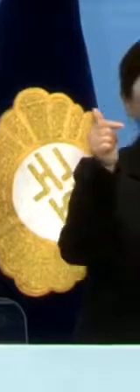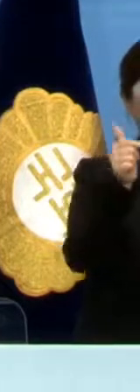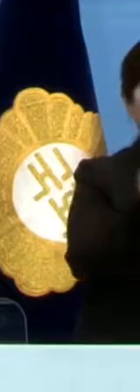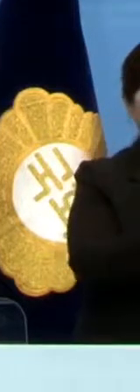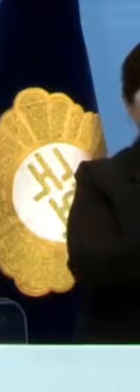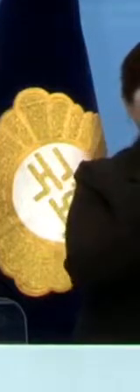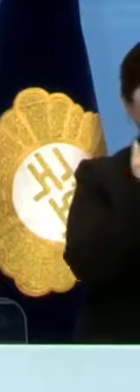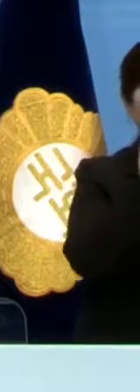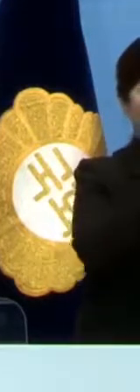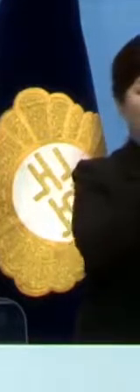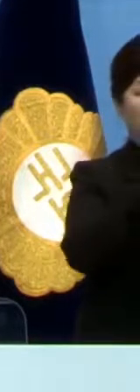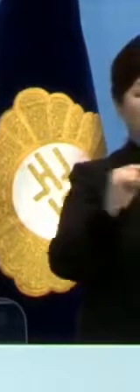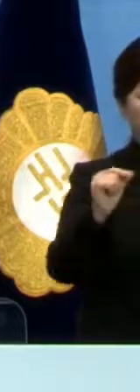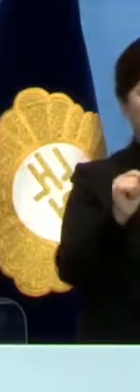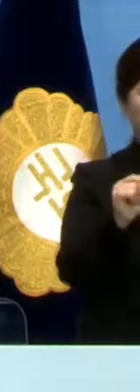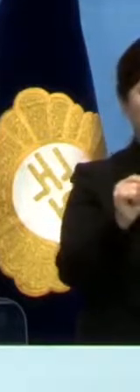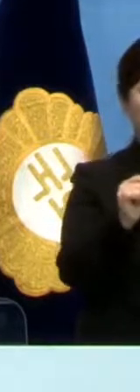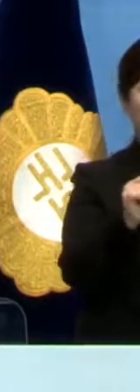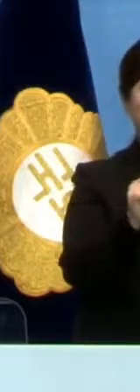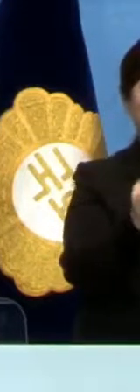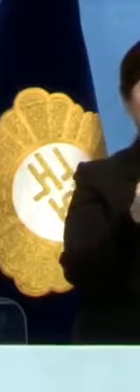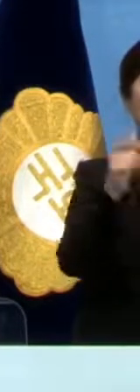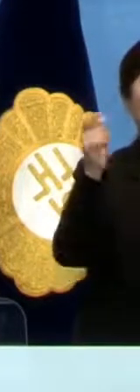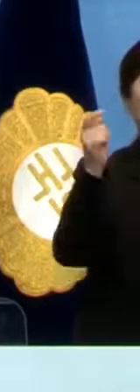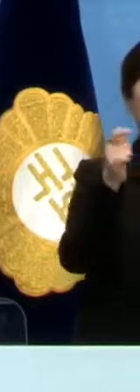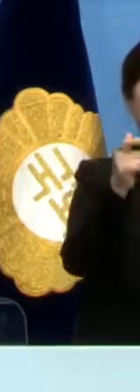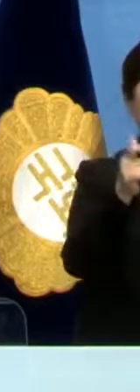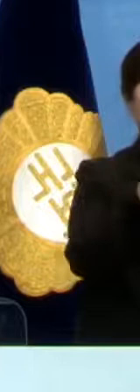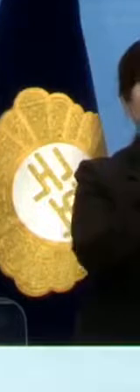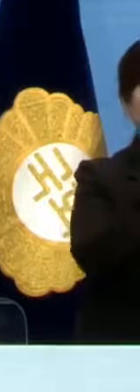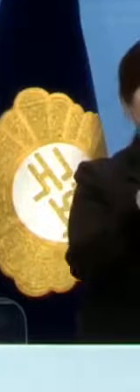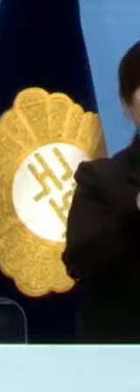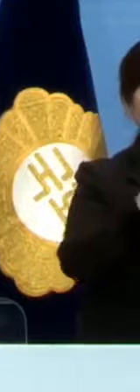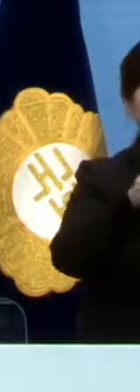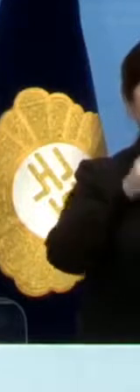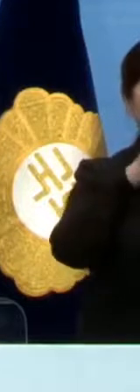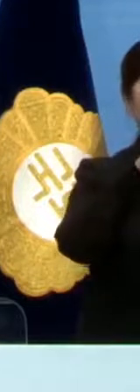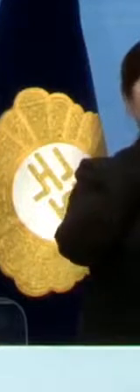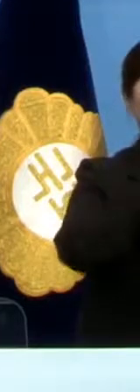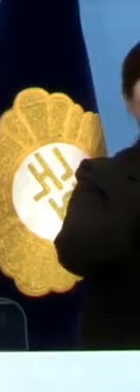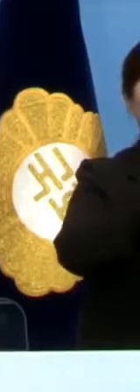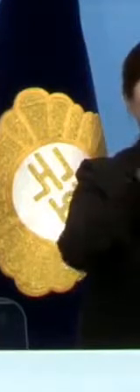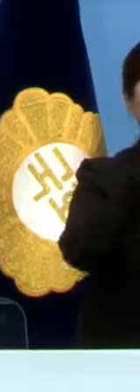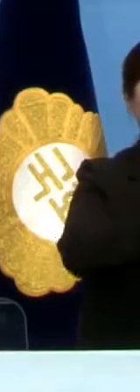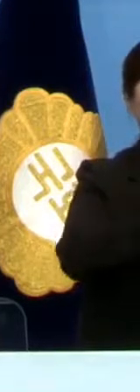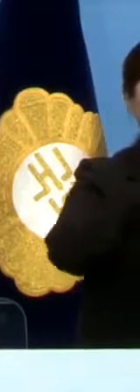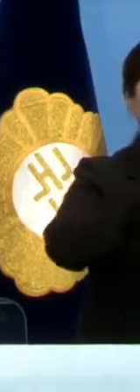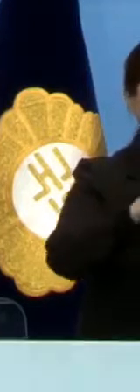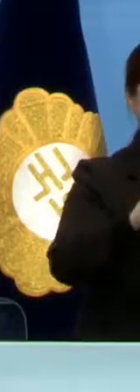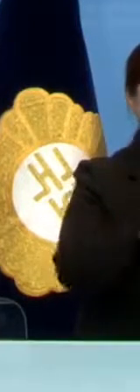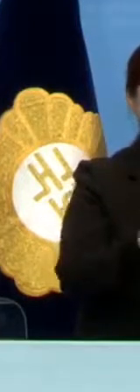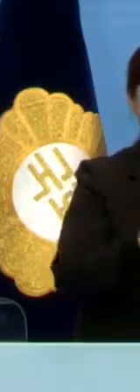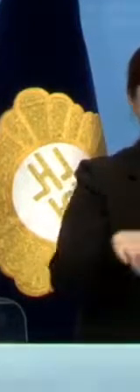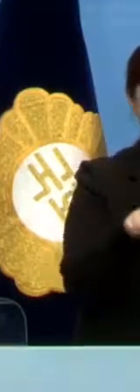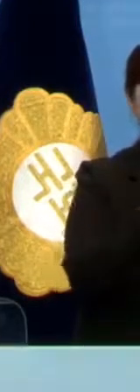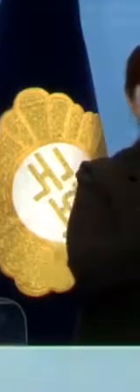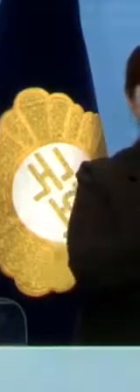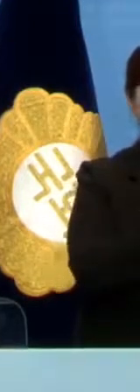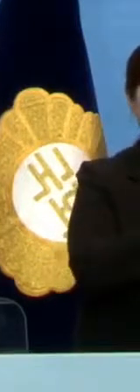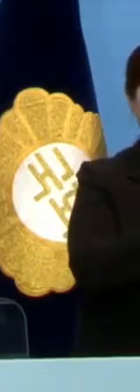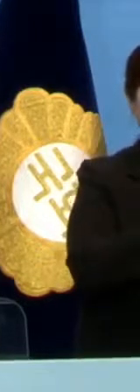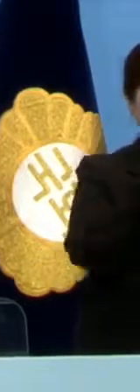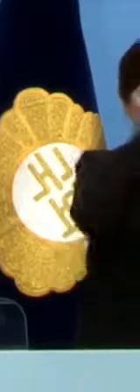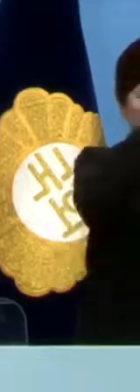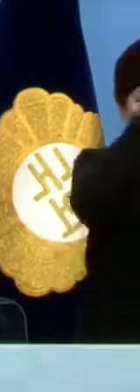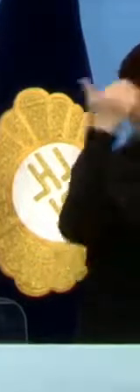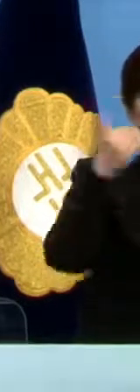수도권 초과밀화에 따르는 여러 가지 국가적 난제들을 풀어갈 수 있도록 정말